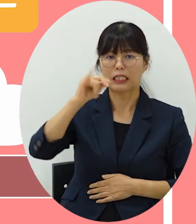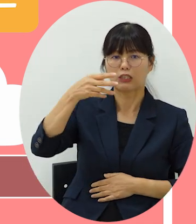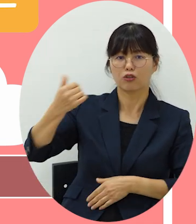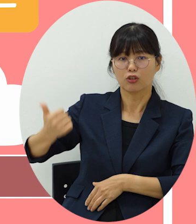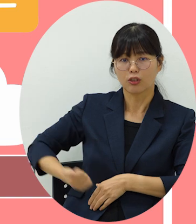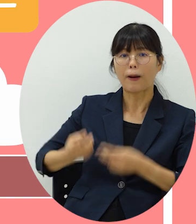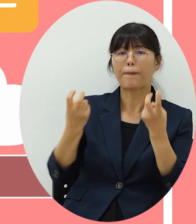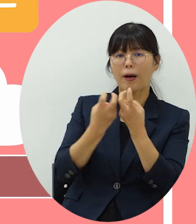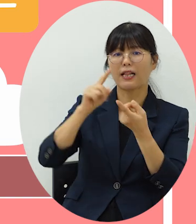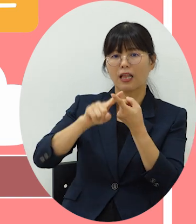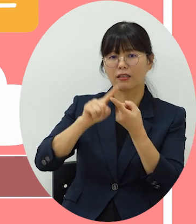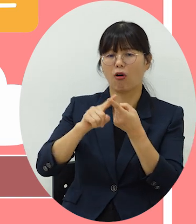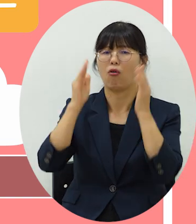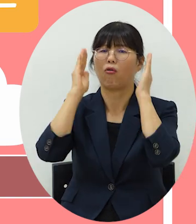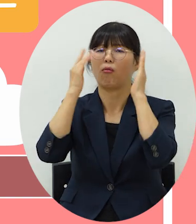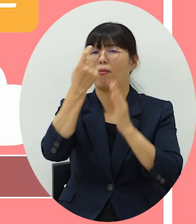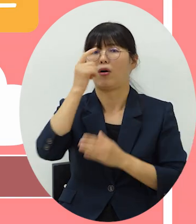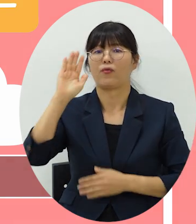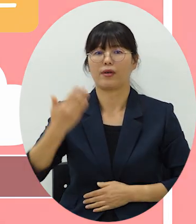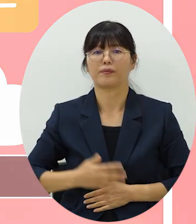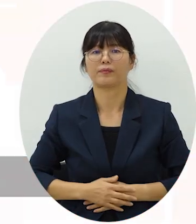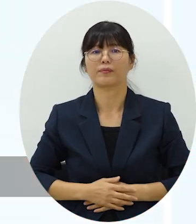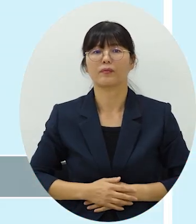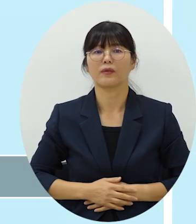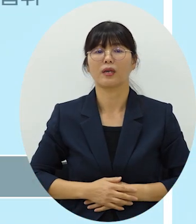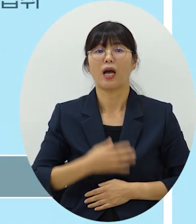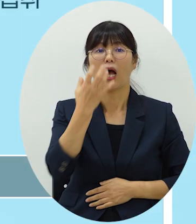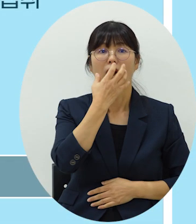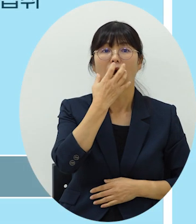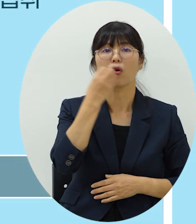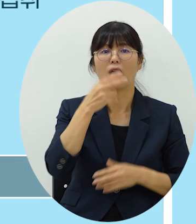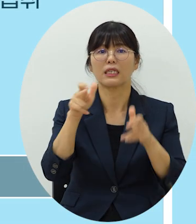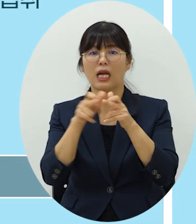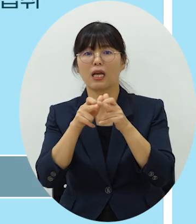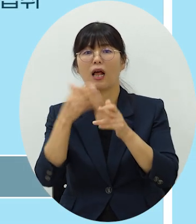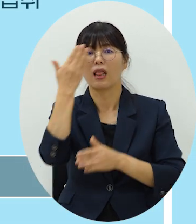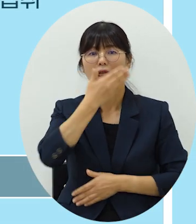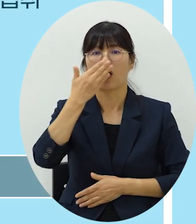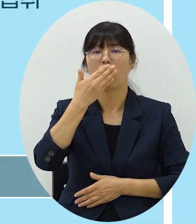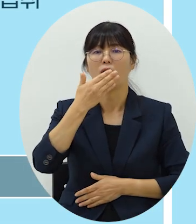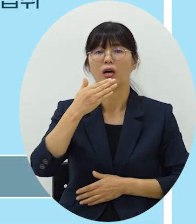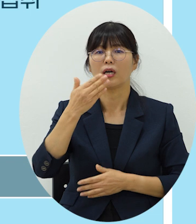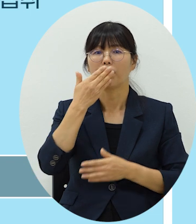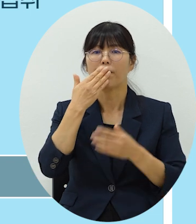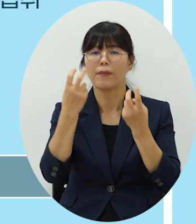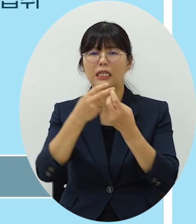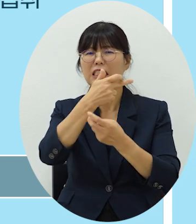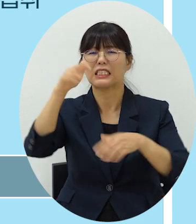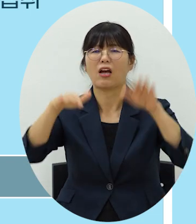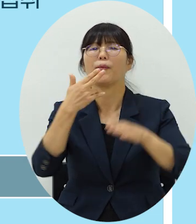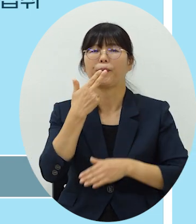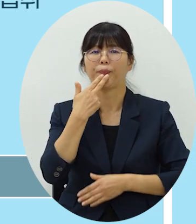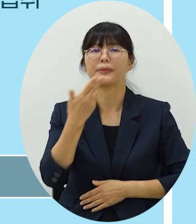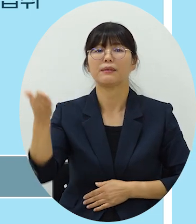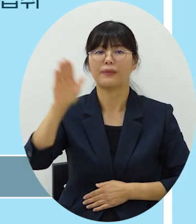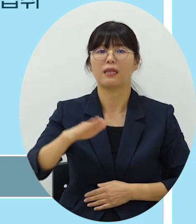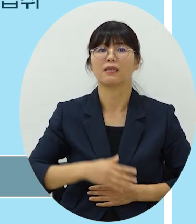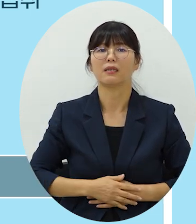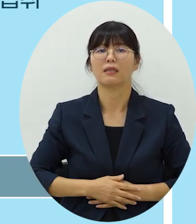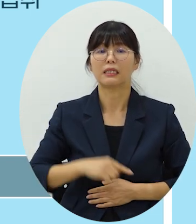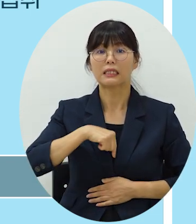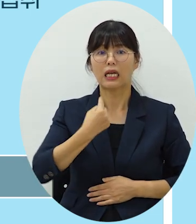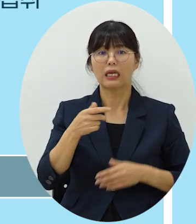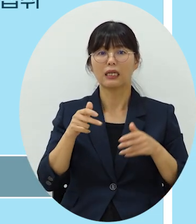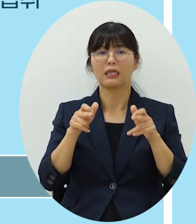투여 방법에 대해 교육받도록 합니다. 비장애인과 장애인의 당뇨병 식이요법은 큰 차이점은 없지만